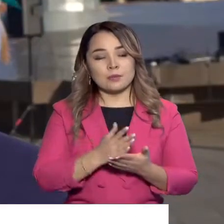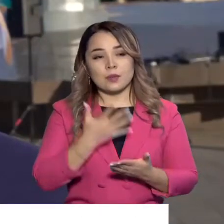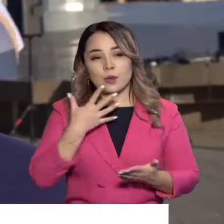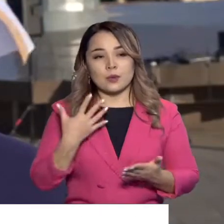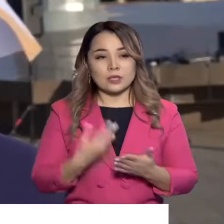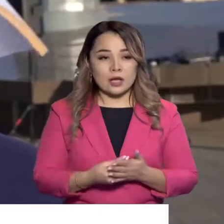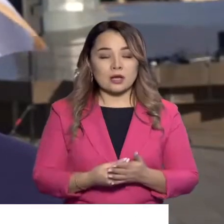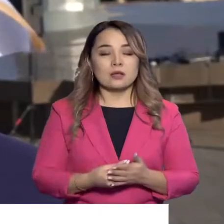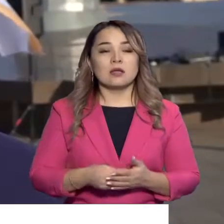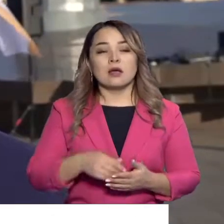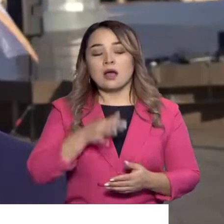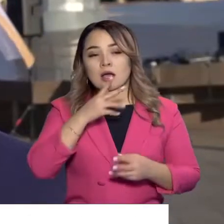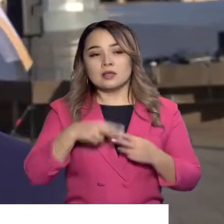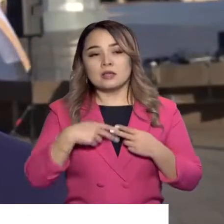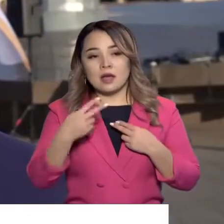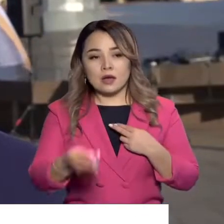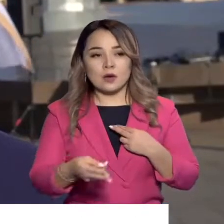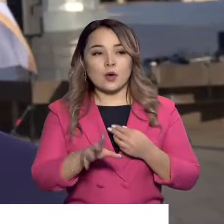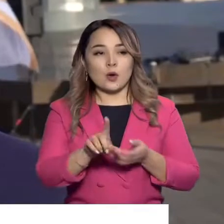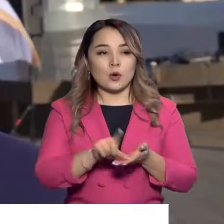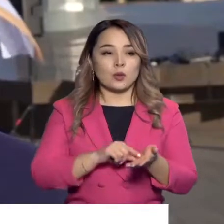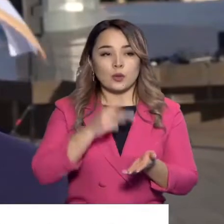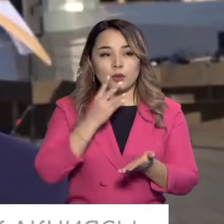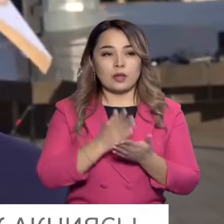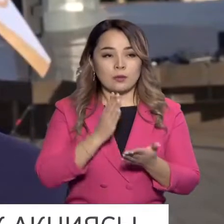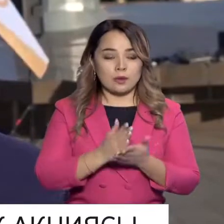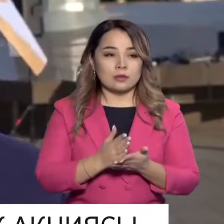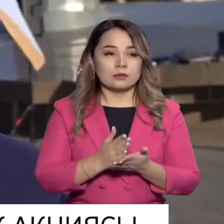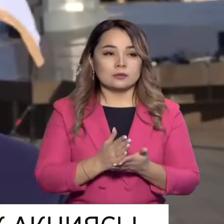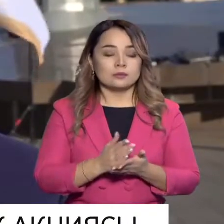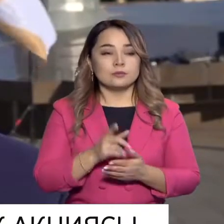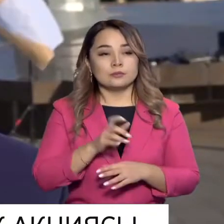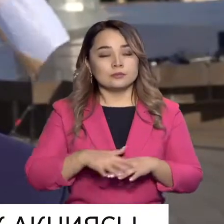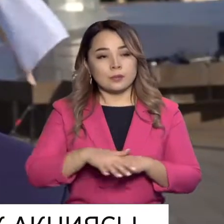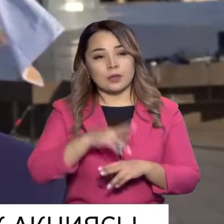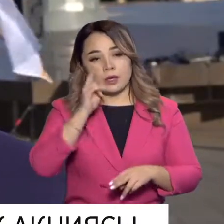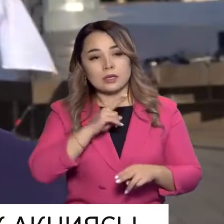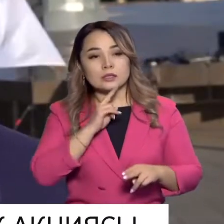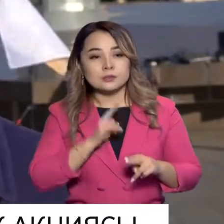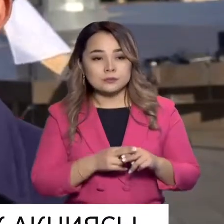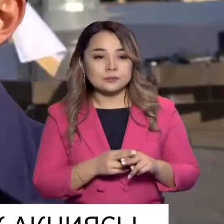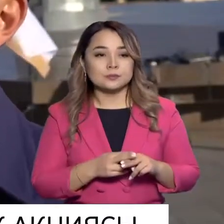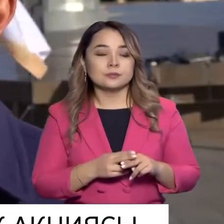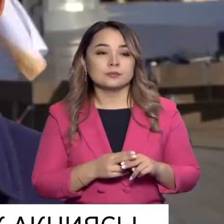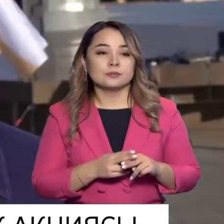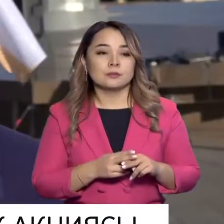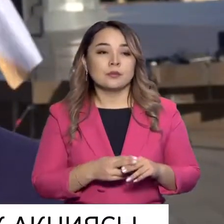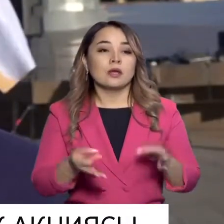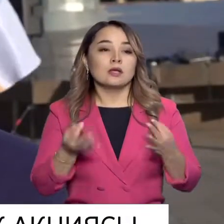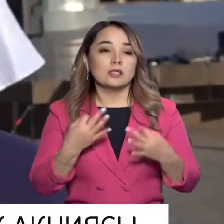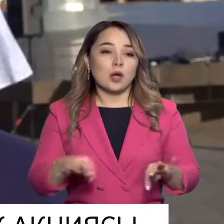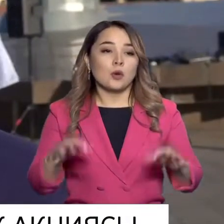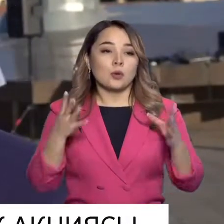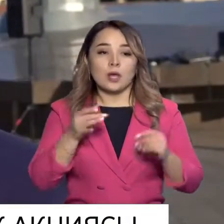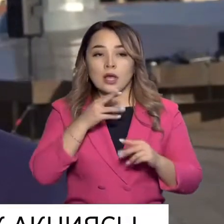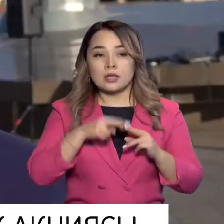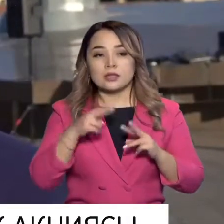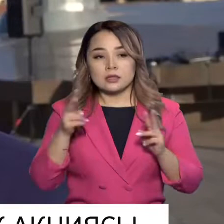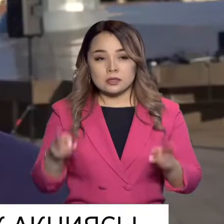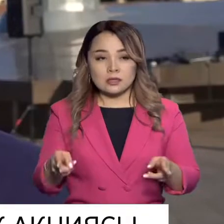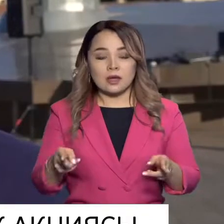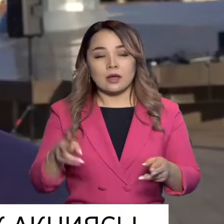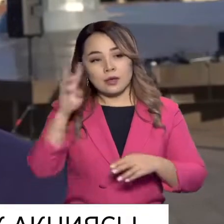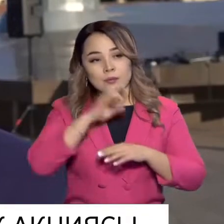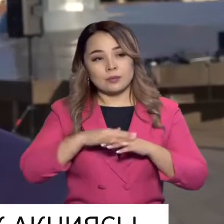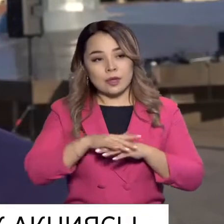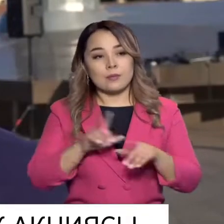өзіміздің қатарластарымызға үлгі болуға тырысып, артқы буынға, іні қарындастарымызға тәуелсіздік құрдасы ретінде елімізбен